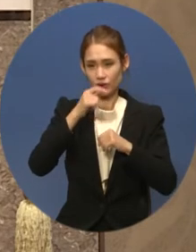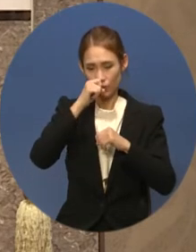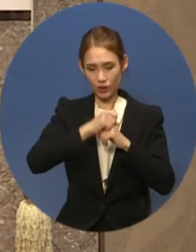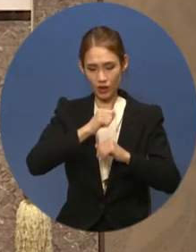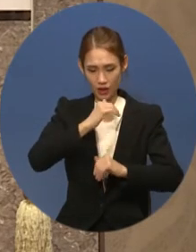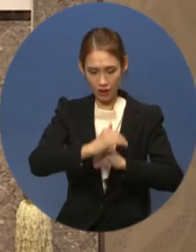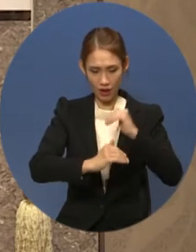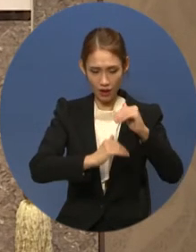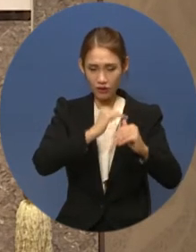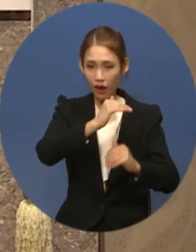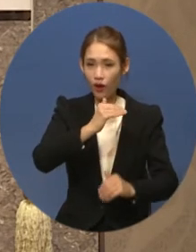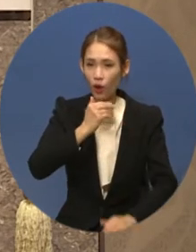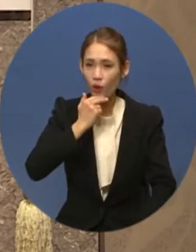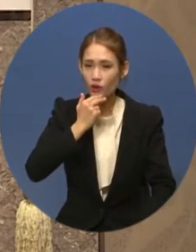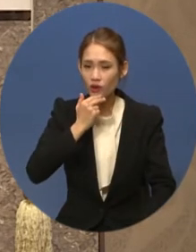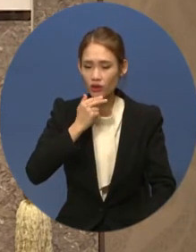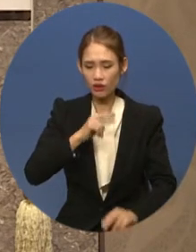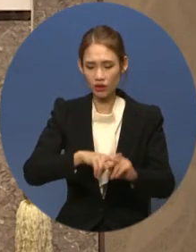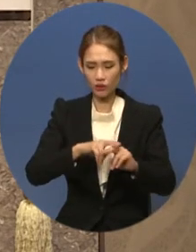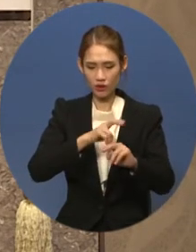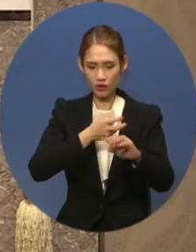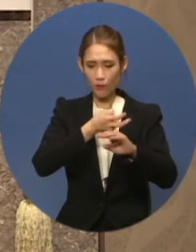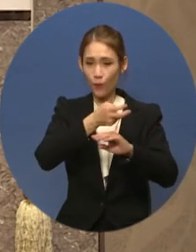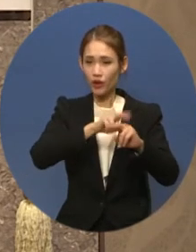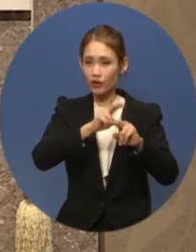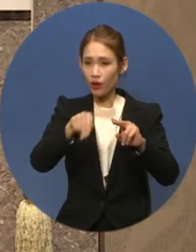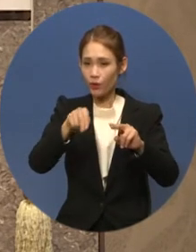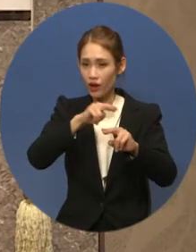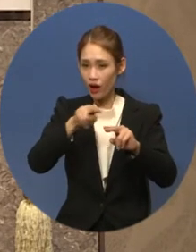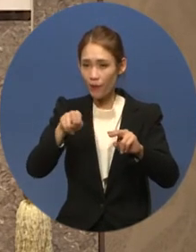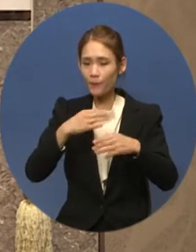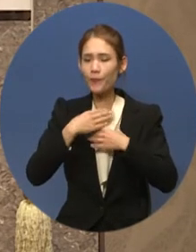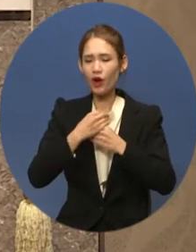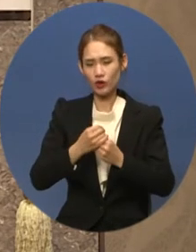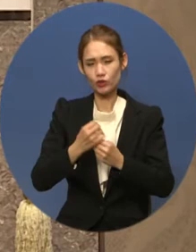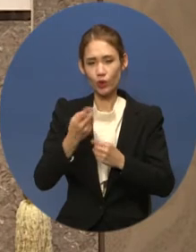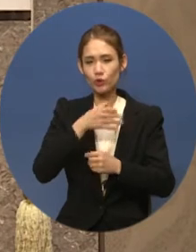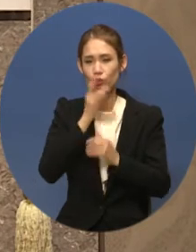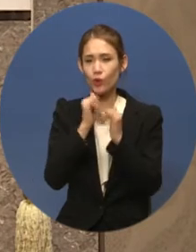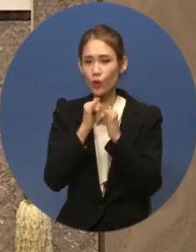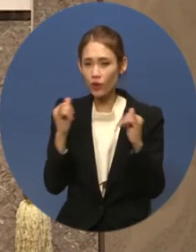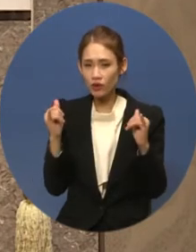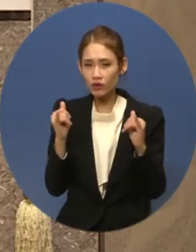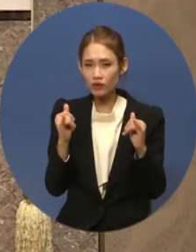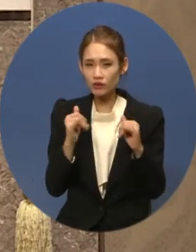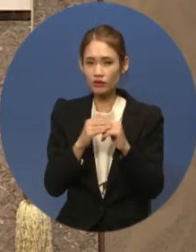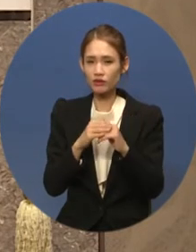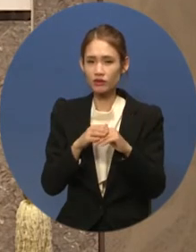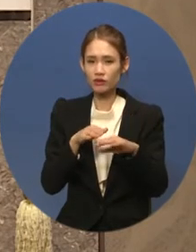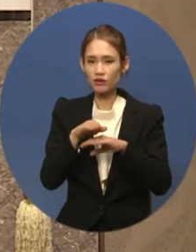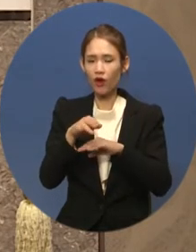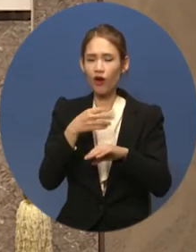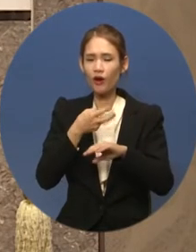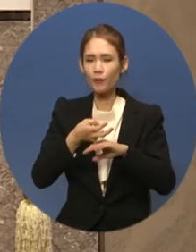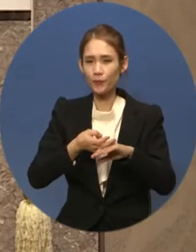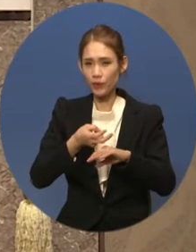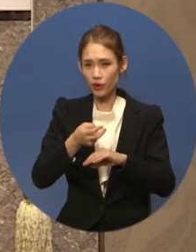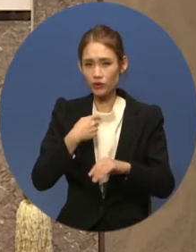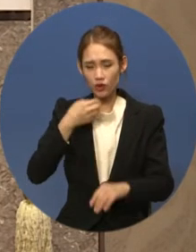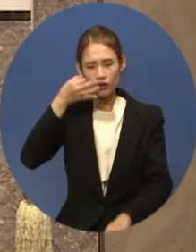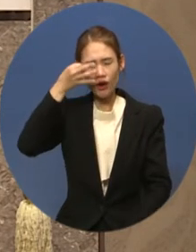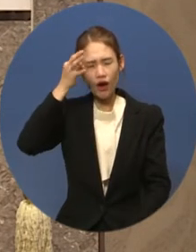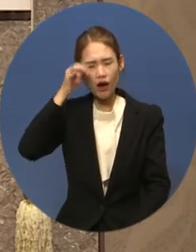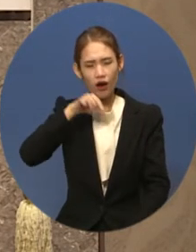이었기 때문에 타고 내리기가 편하구요 또 노인 분들도 굉장히 저상 버스 를 서로 하셨어요 왔습니다 그래서 그때 저도 깨달은 바가